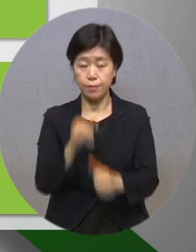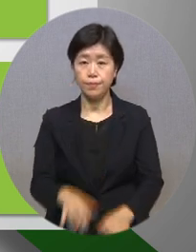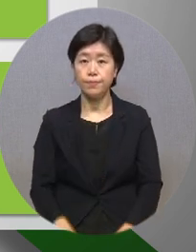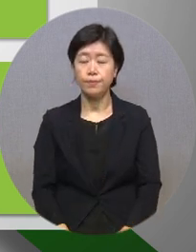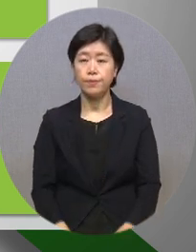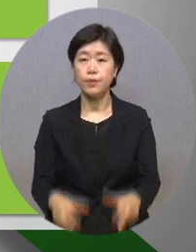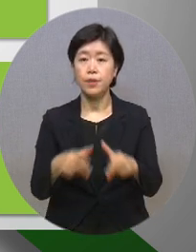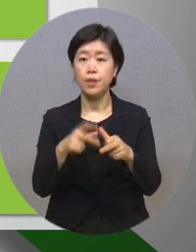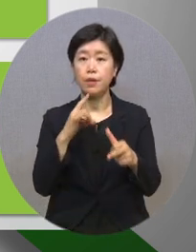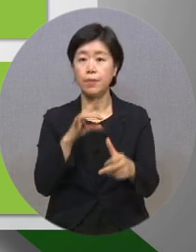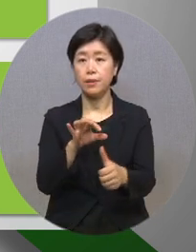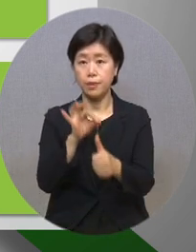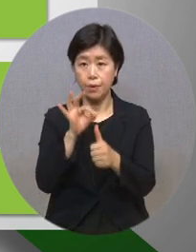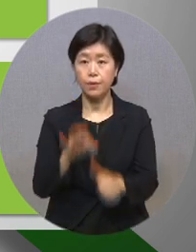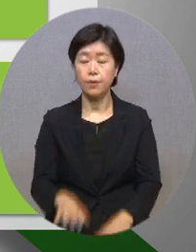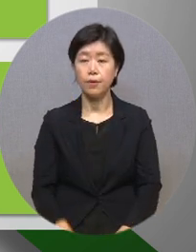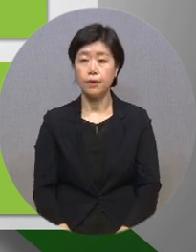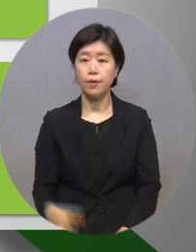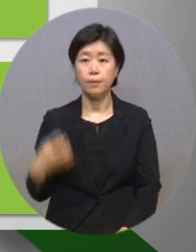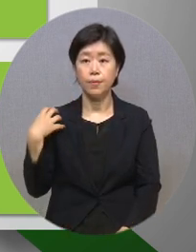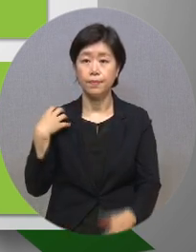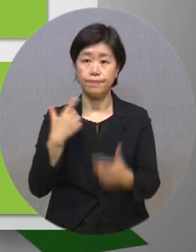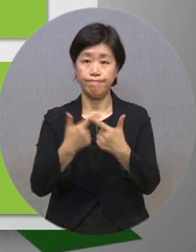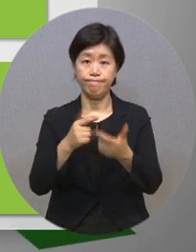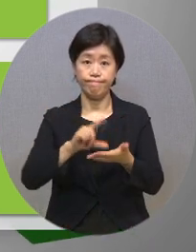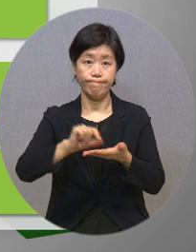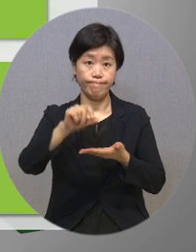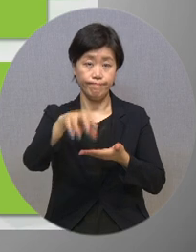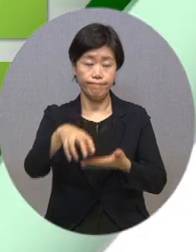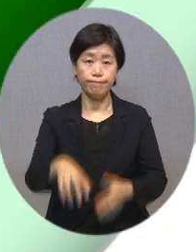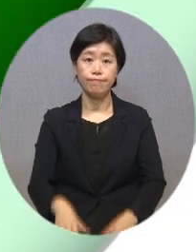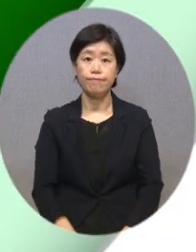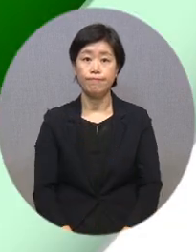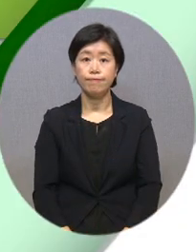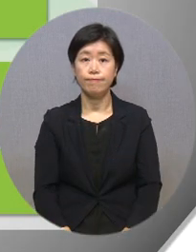장애인만 채용하며 담당지사는 부산지사입니다.